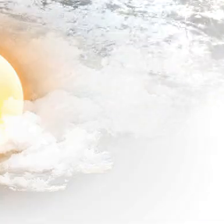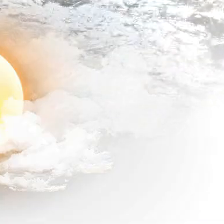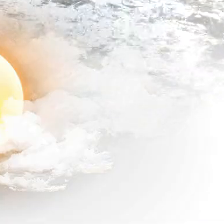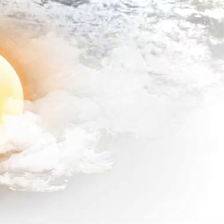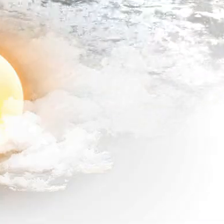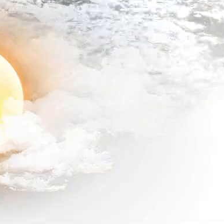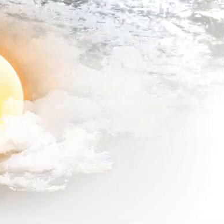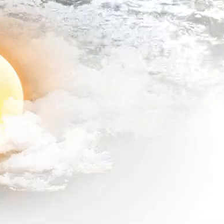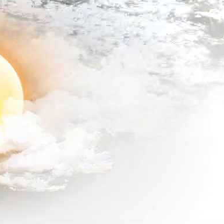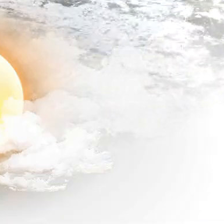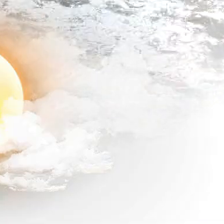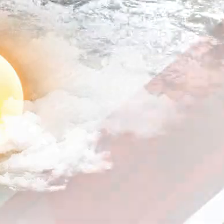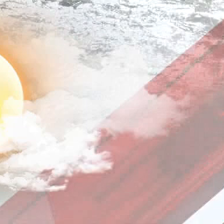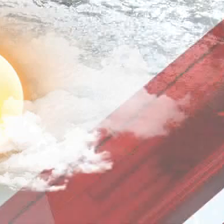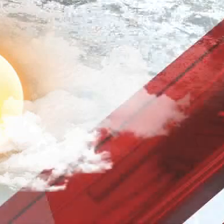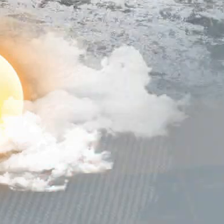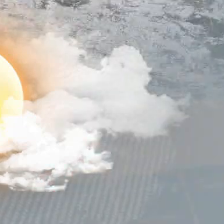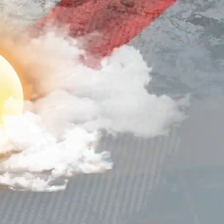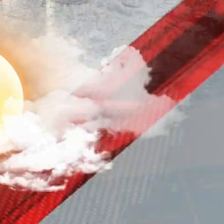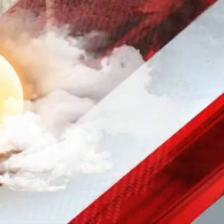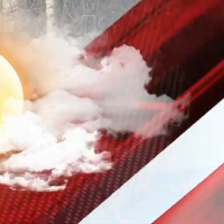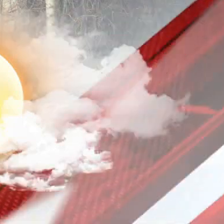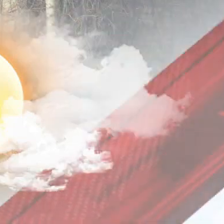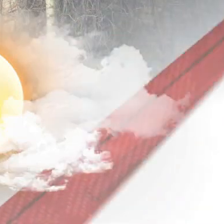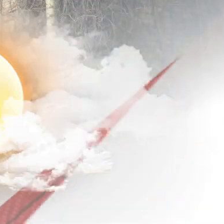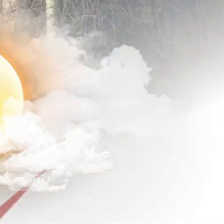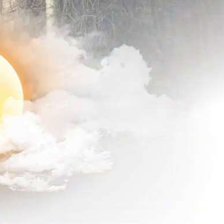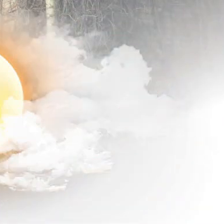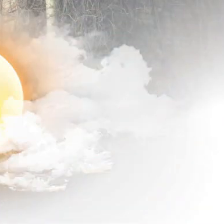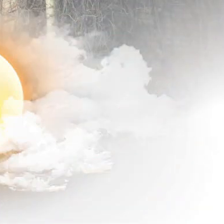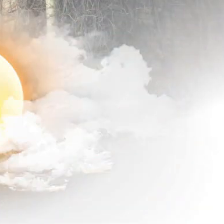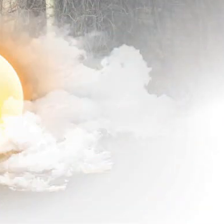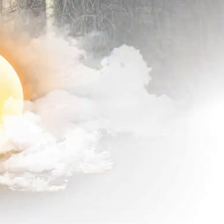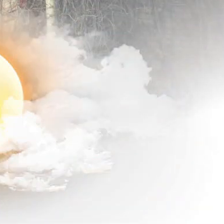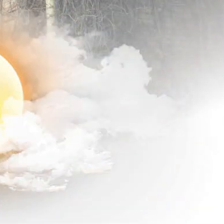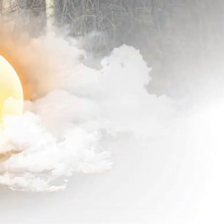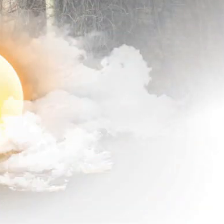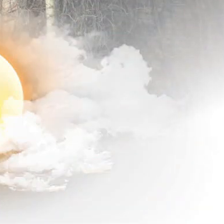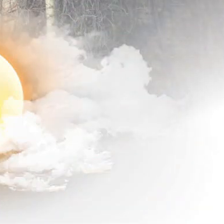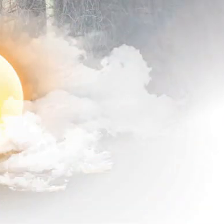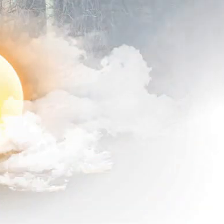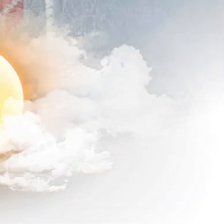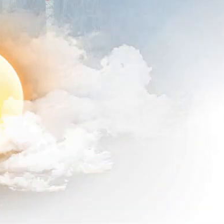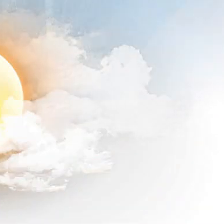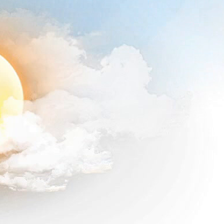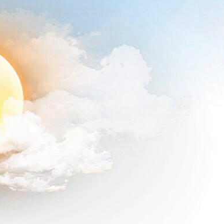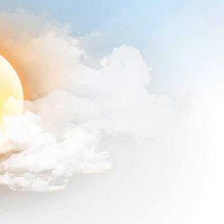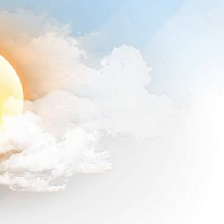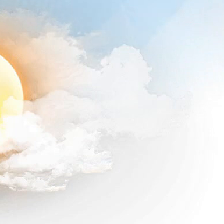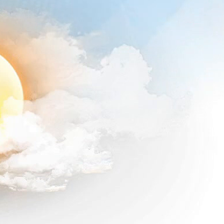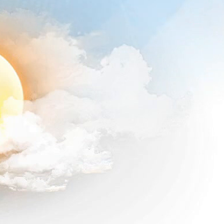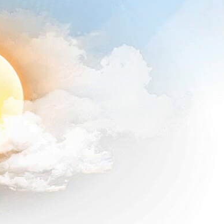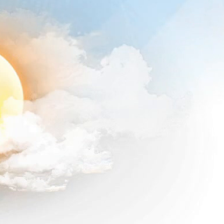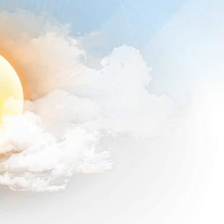Вецер паўночна-заходні 4-6 метраў за секунду. Атмасферны ціск 752 міліметры